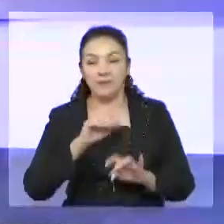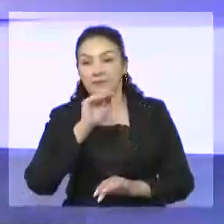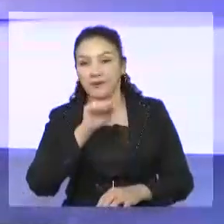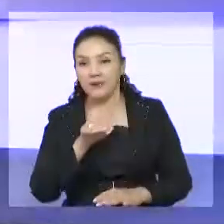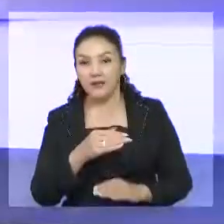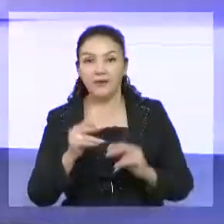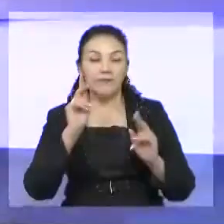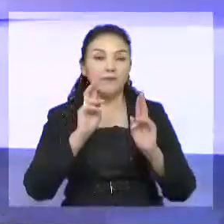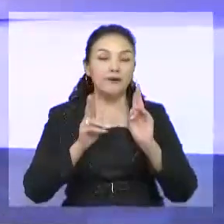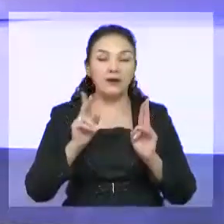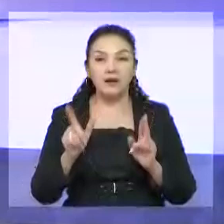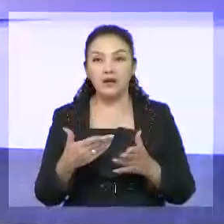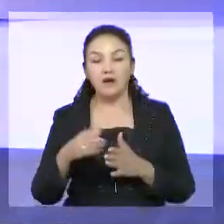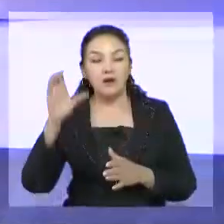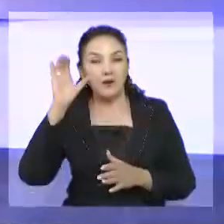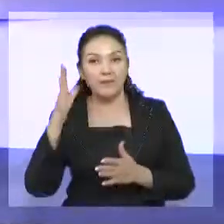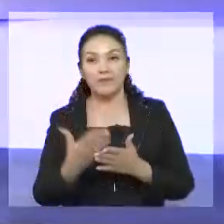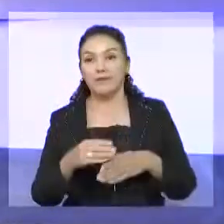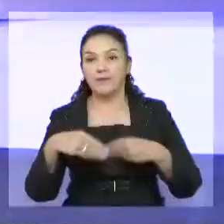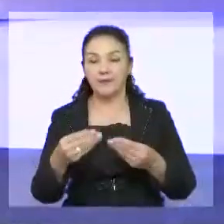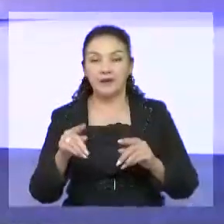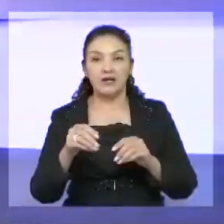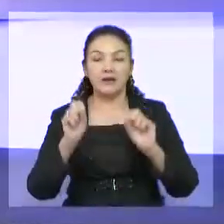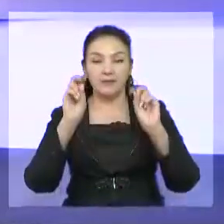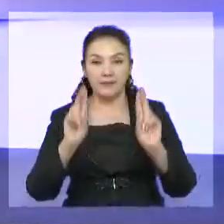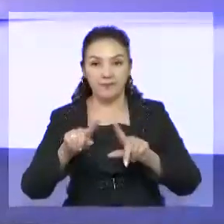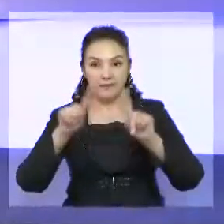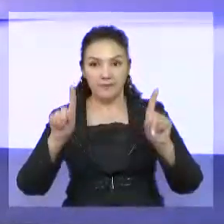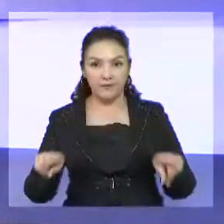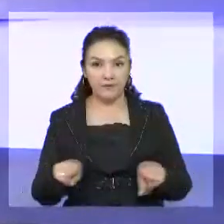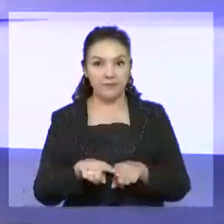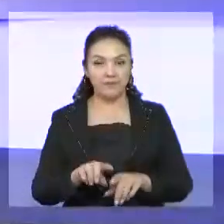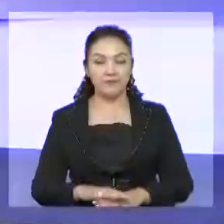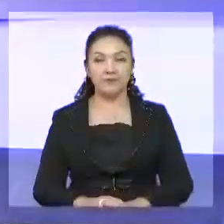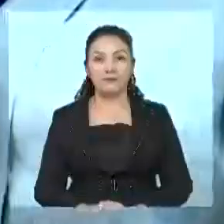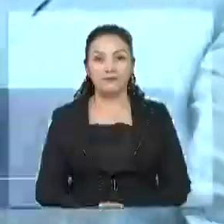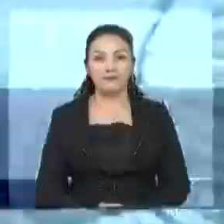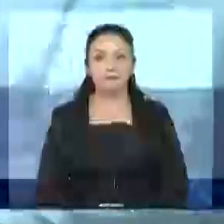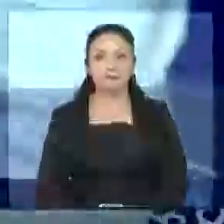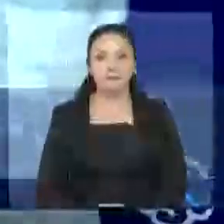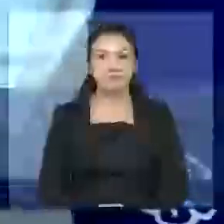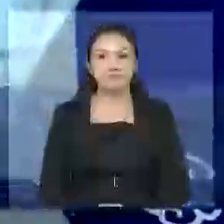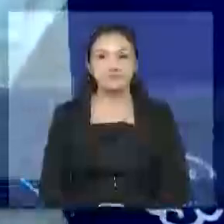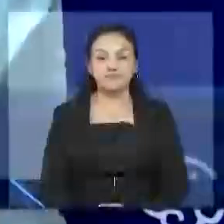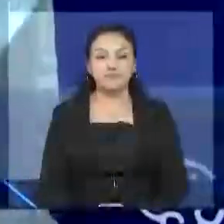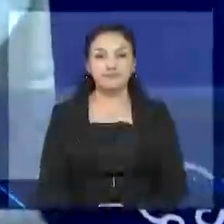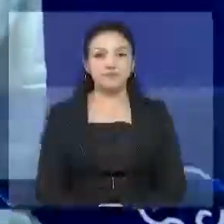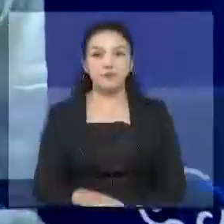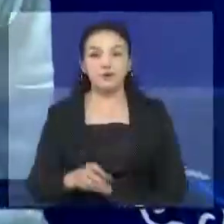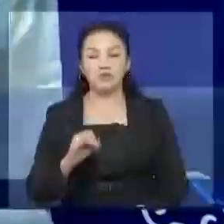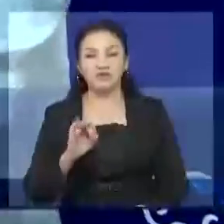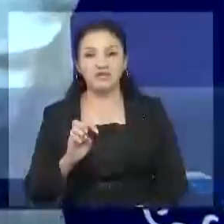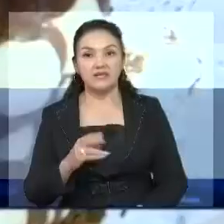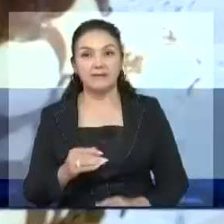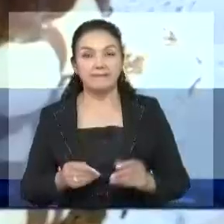профессиональные кондитеры. Сегодня слушательницам были вручены специальные сертификаты. Любовь Искандерова возглавляет